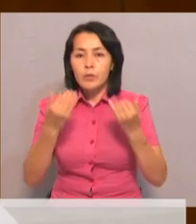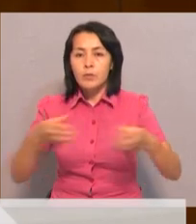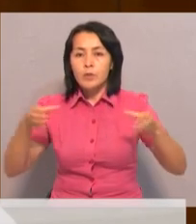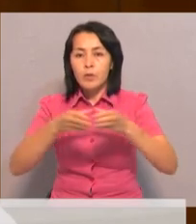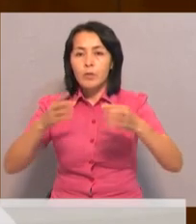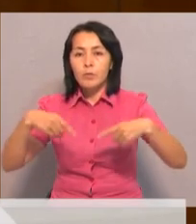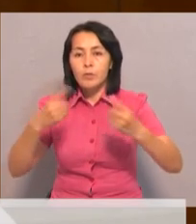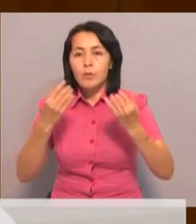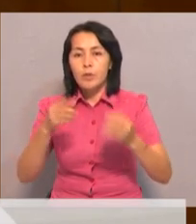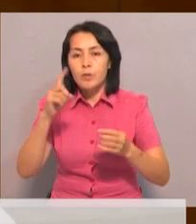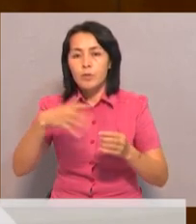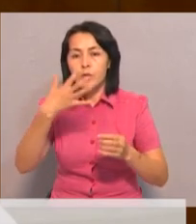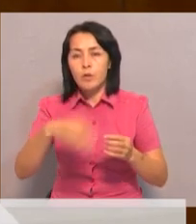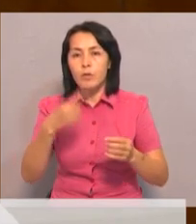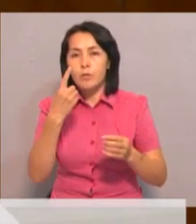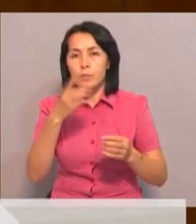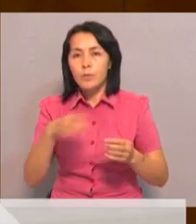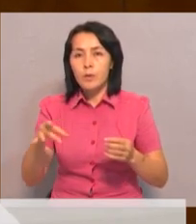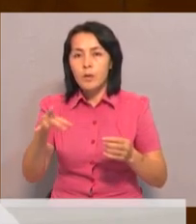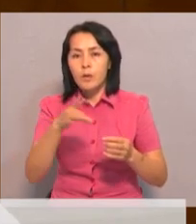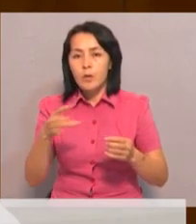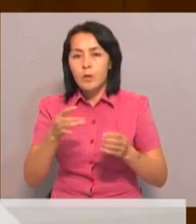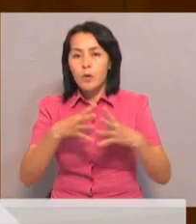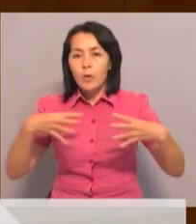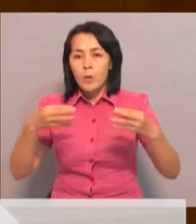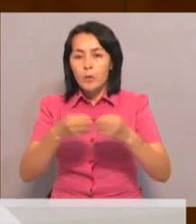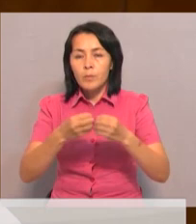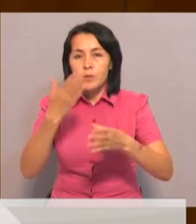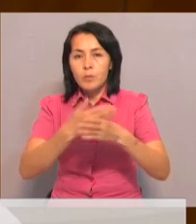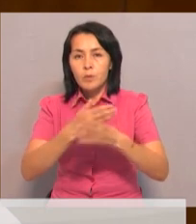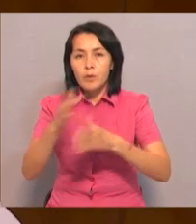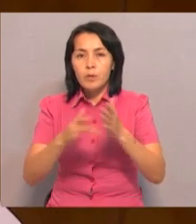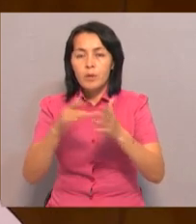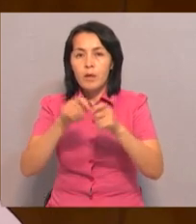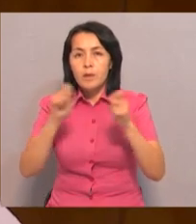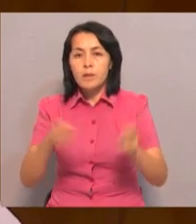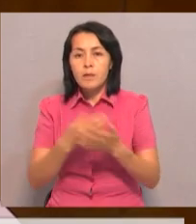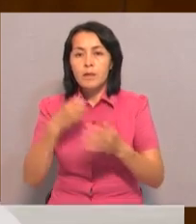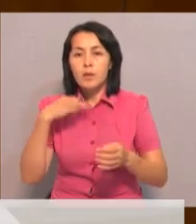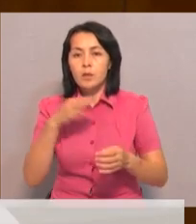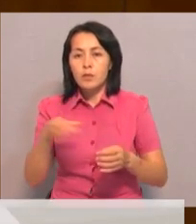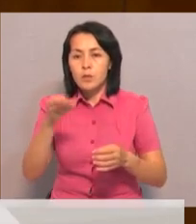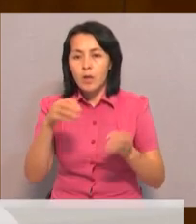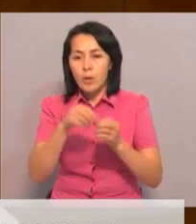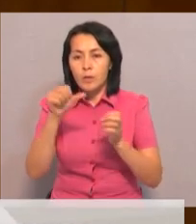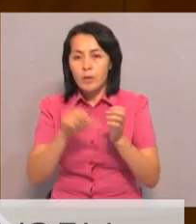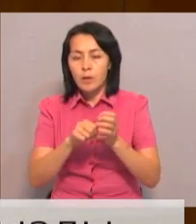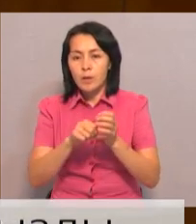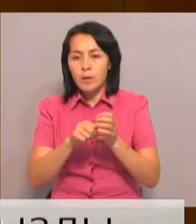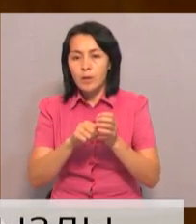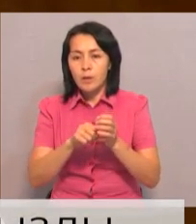құру бойынша 151 ауданда отбасын қолдау орталығы ашылады. Мысалы, Түркістан облысында 16